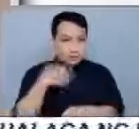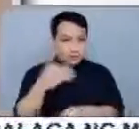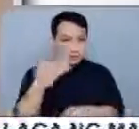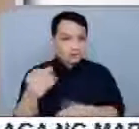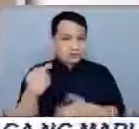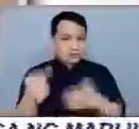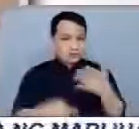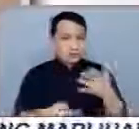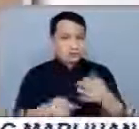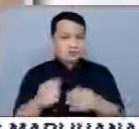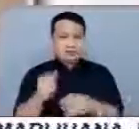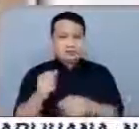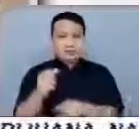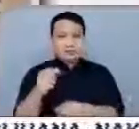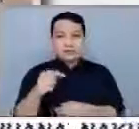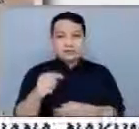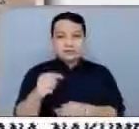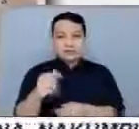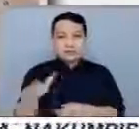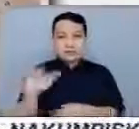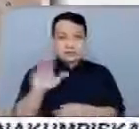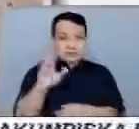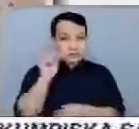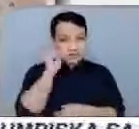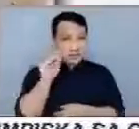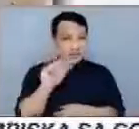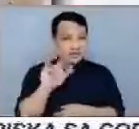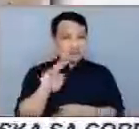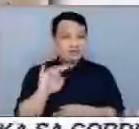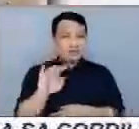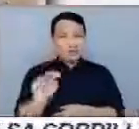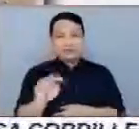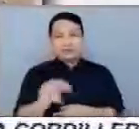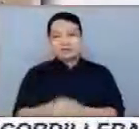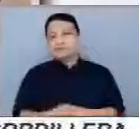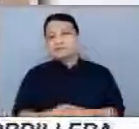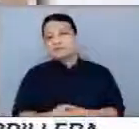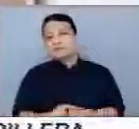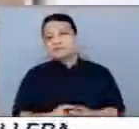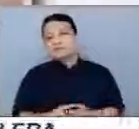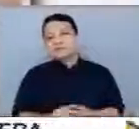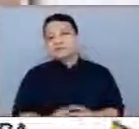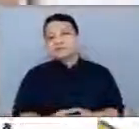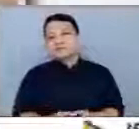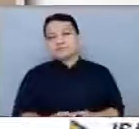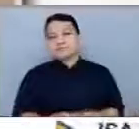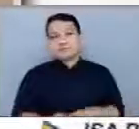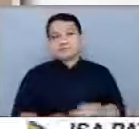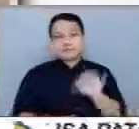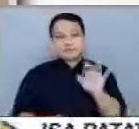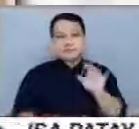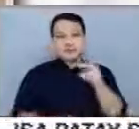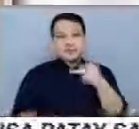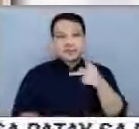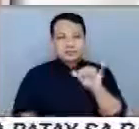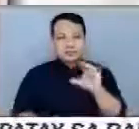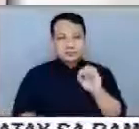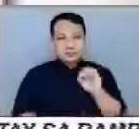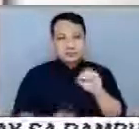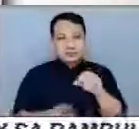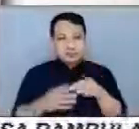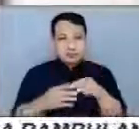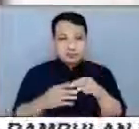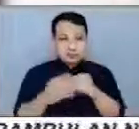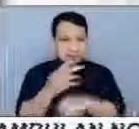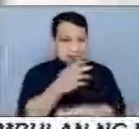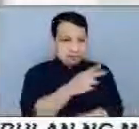bypass operation ng San Fernando Police sa Barangay San Jose, San Fernando, Pampanga. Na-recover sa mga ito ang nasa 108,000